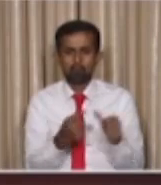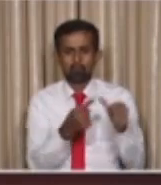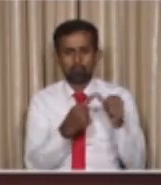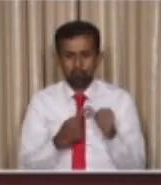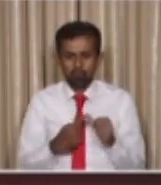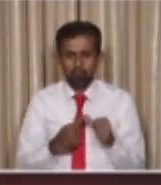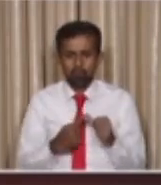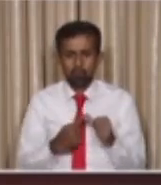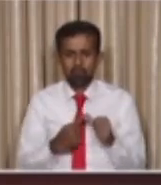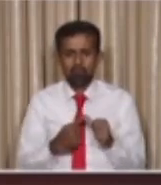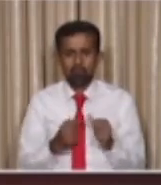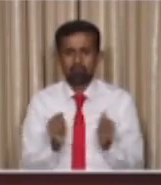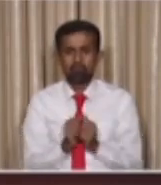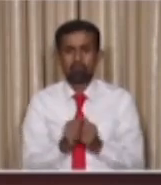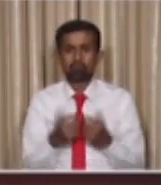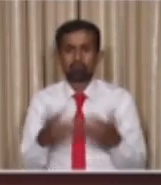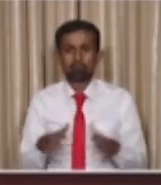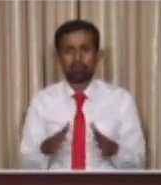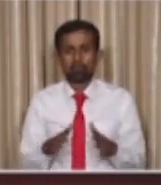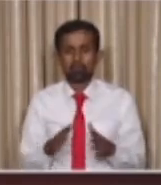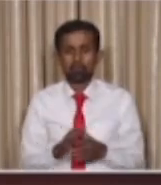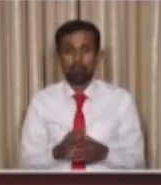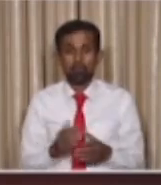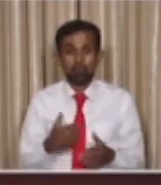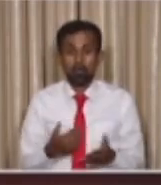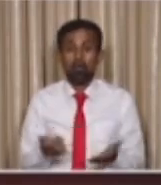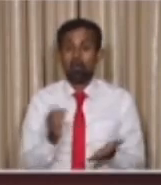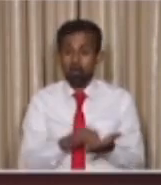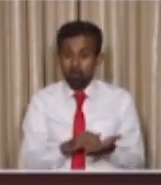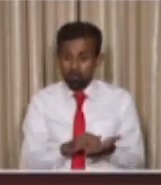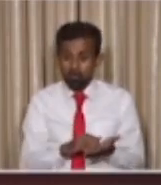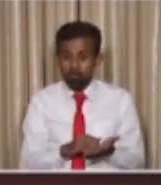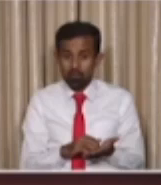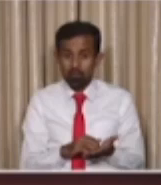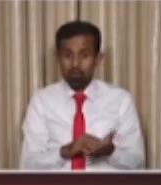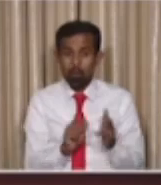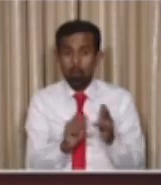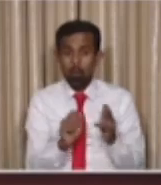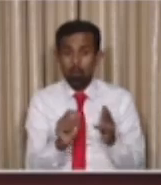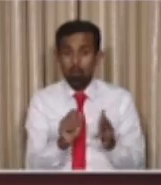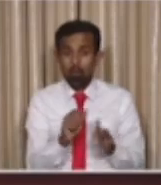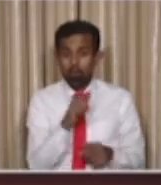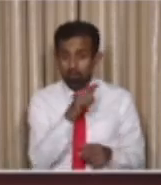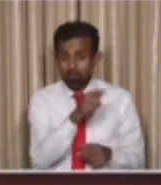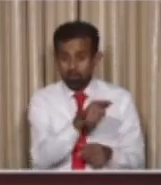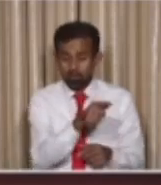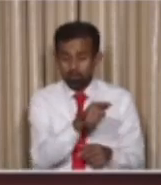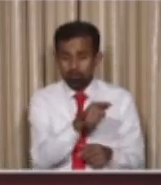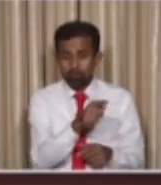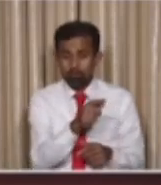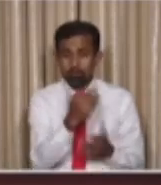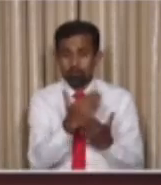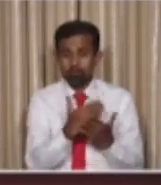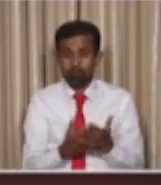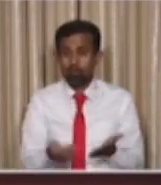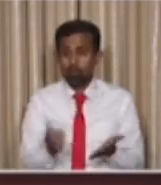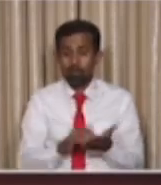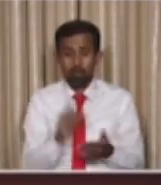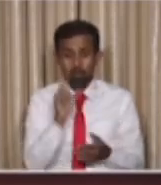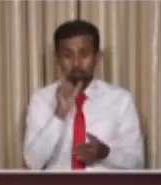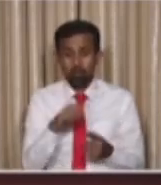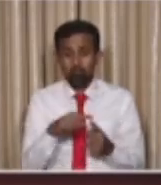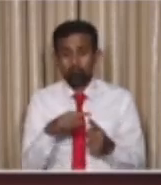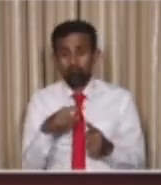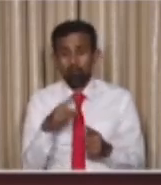දීලා මේ වැඩේ අවසන් කරනවා. හැබැයි අපි ආයේ අදාළ ආයතනය අදාළ කාරණා පිළිබඳ විමර්ශනය කරන්න